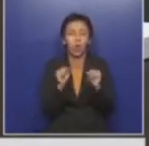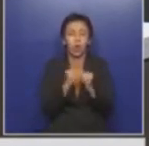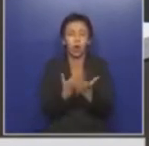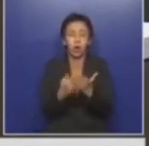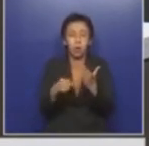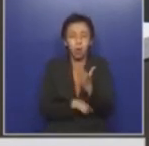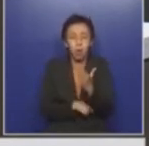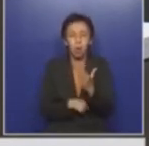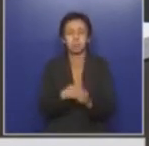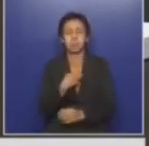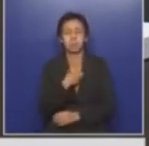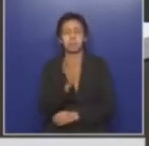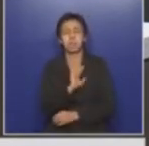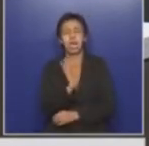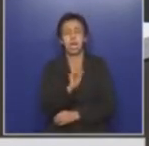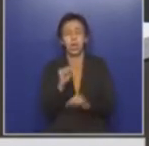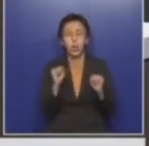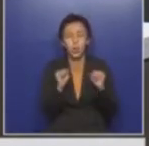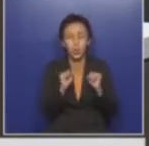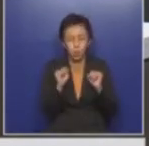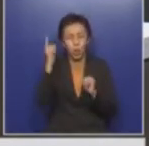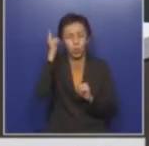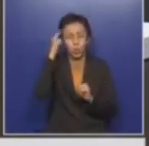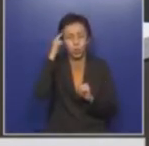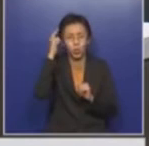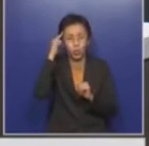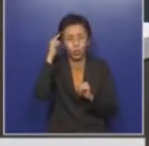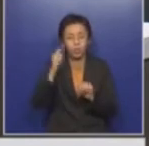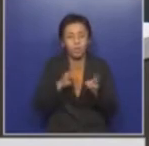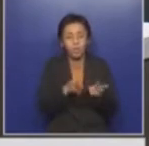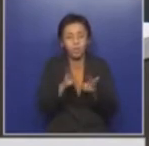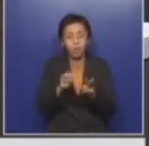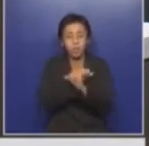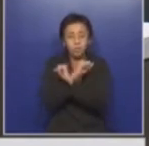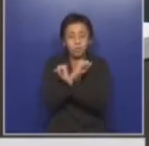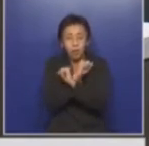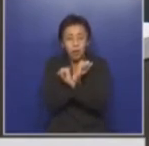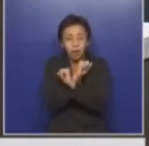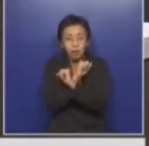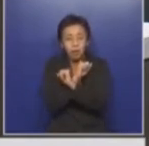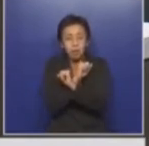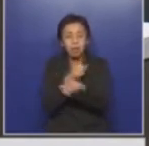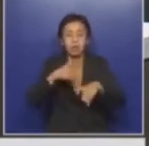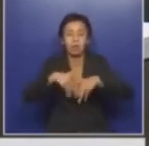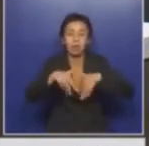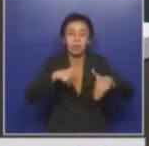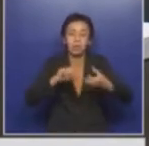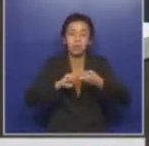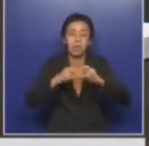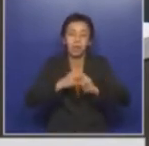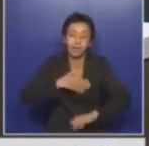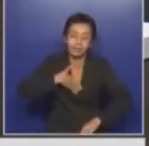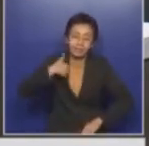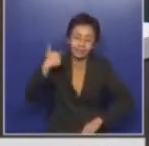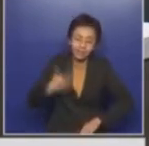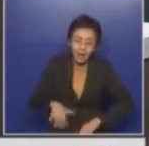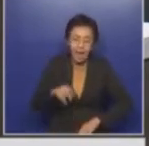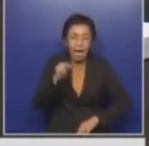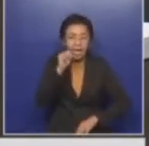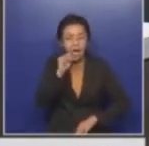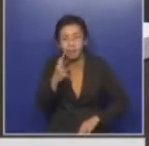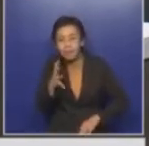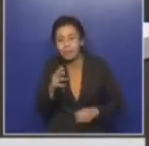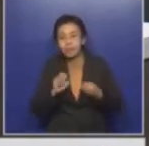จและไม่มีใครอยากเห็นการทุจริตครับแต่การป้องกันการทุจริตของท่านทำให้ประชาชนไม่ได้ประโยชน์เลยนะครับท่านก็จะ